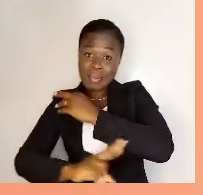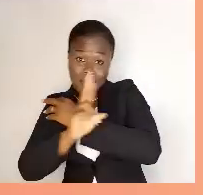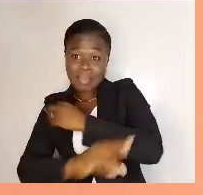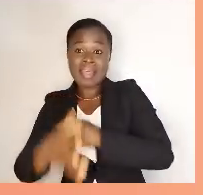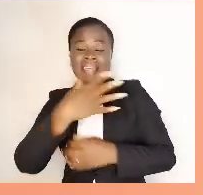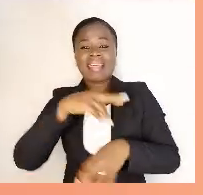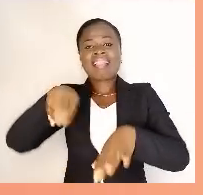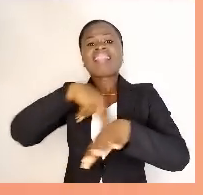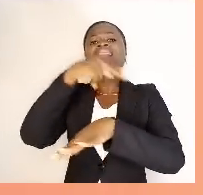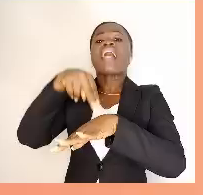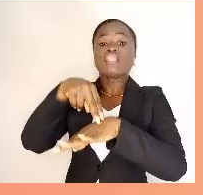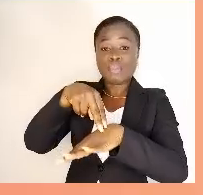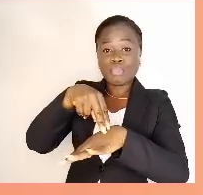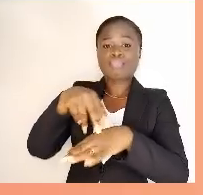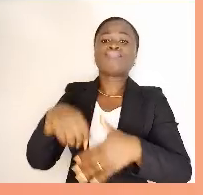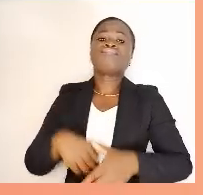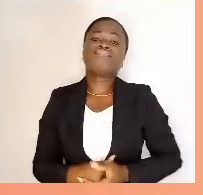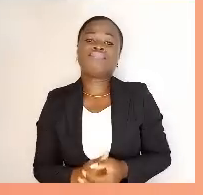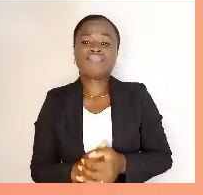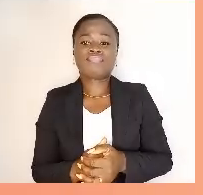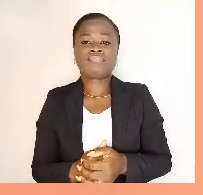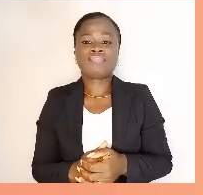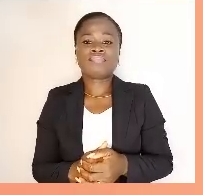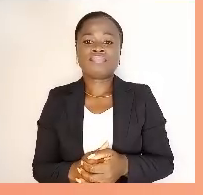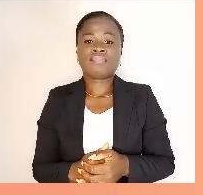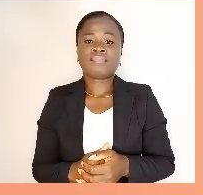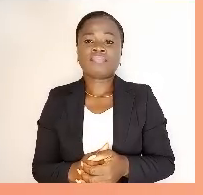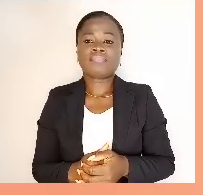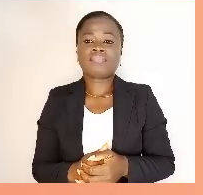au service de la République et de la nation.